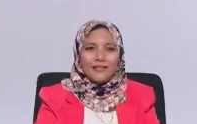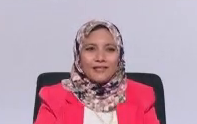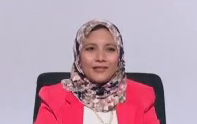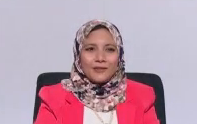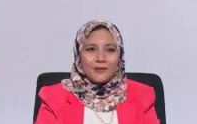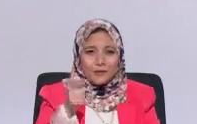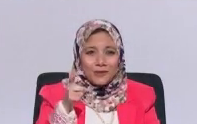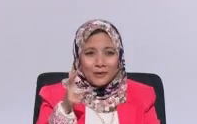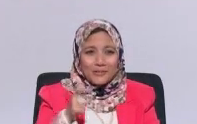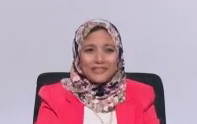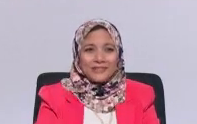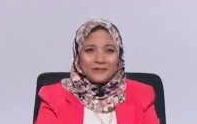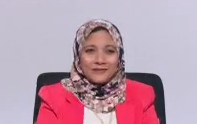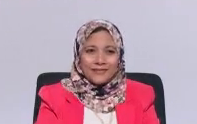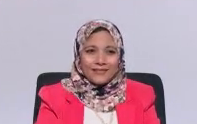اضرب اضرب.